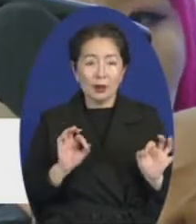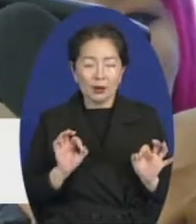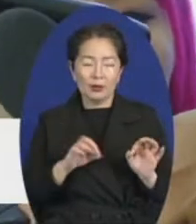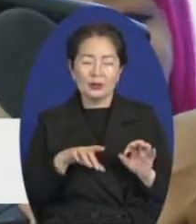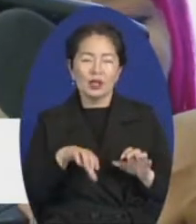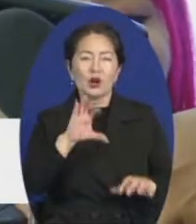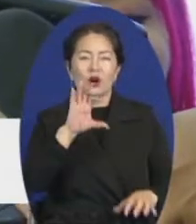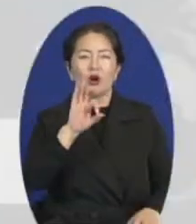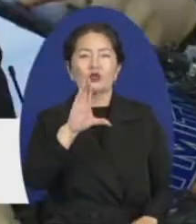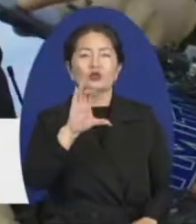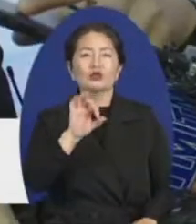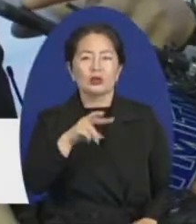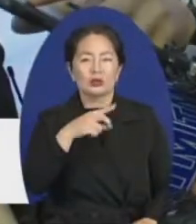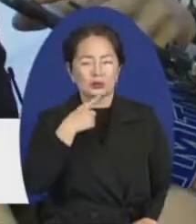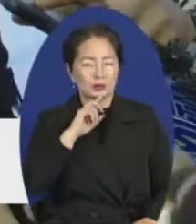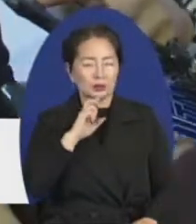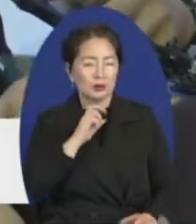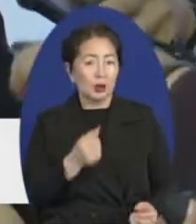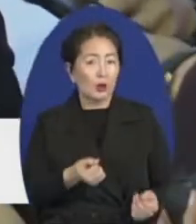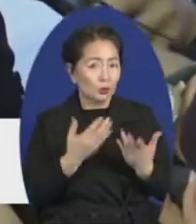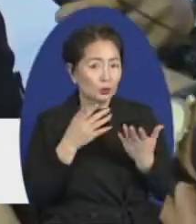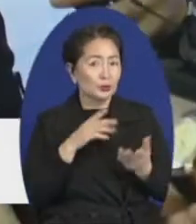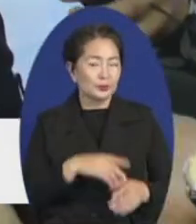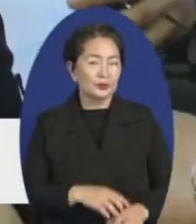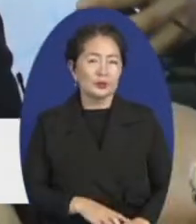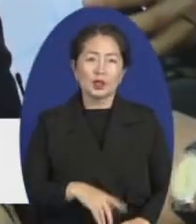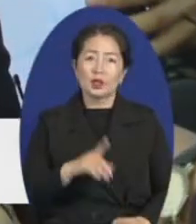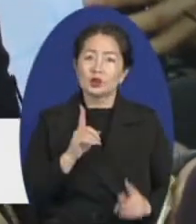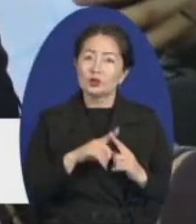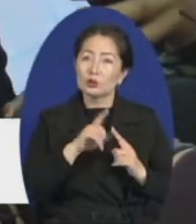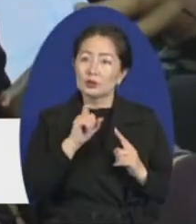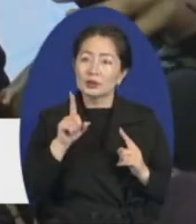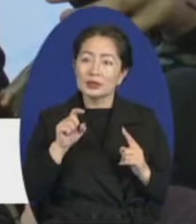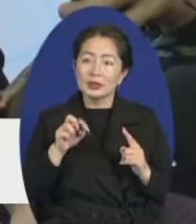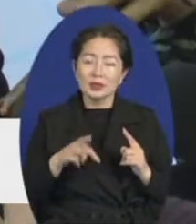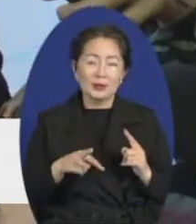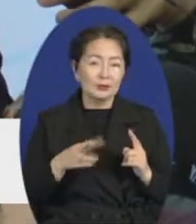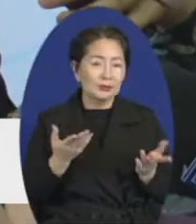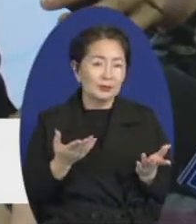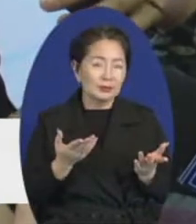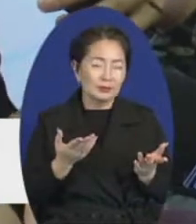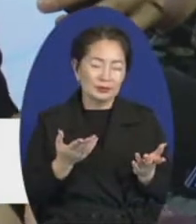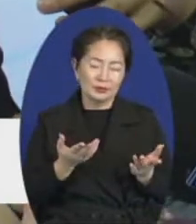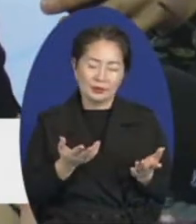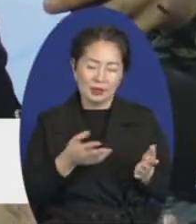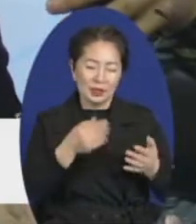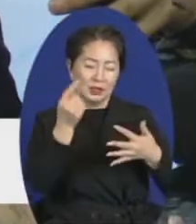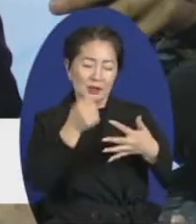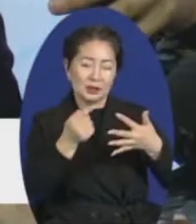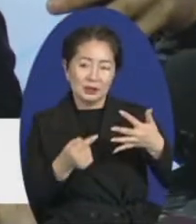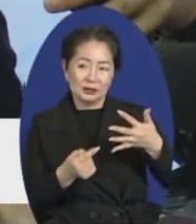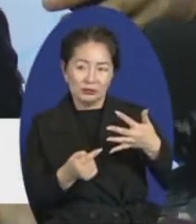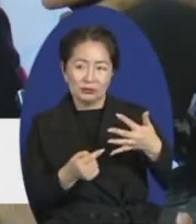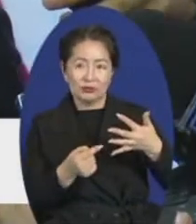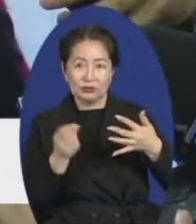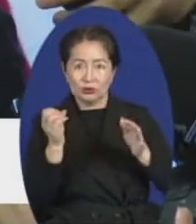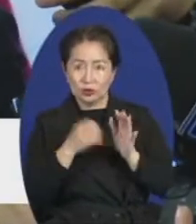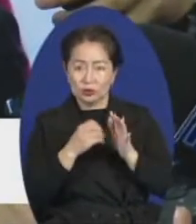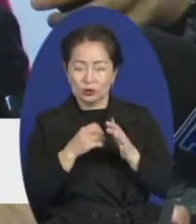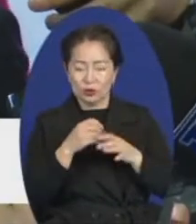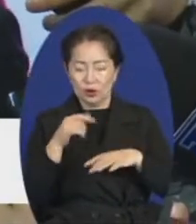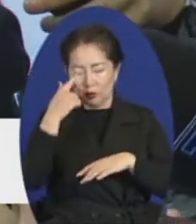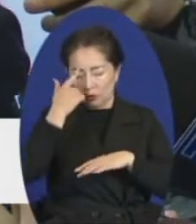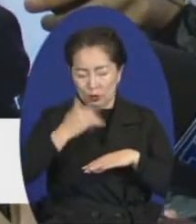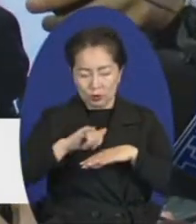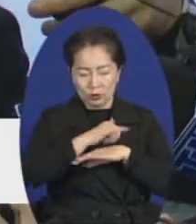одоос славартаас үүсэж байгаа. Төмөр зам дээр бид нэр тийм үү аль ачаг төрүүлж ачих вэ гэсэн эрэмлэх ёстой. Өнөөдөр юу гэдэг юм Монгол